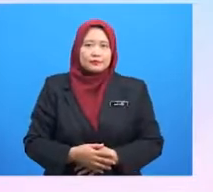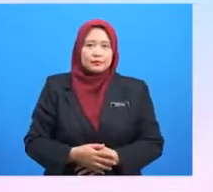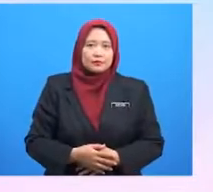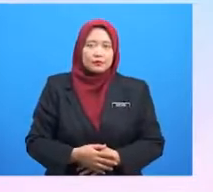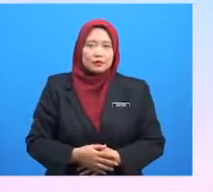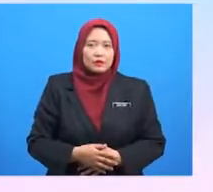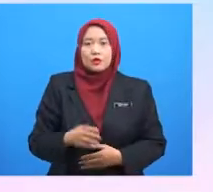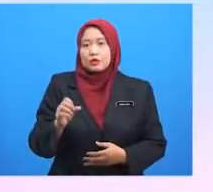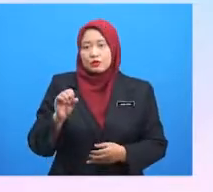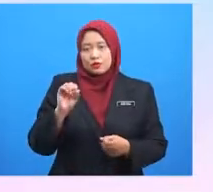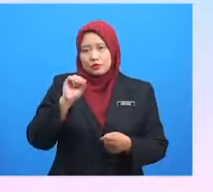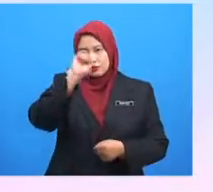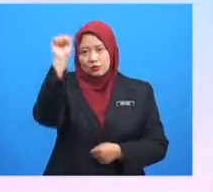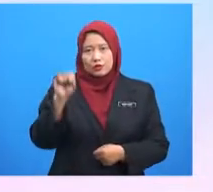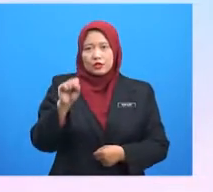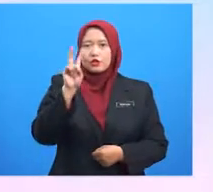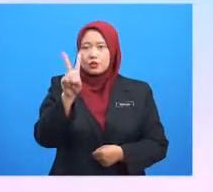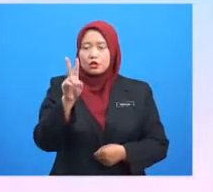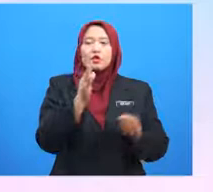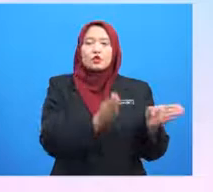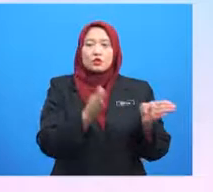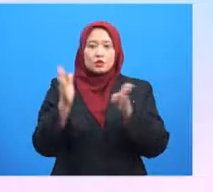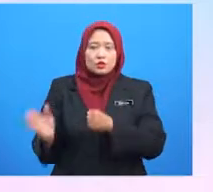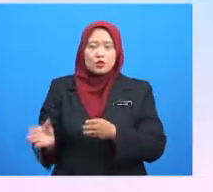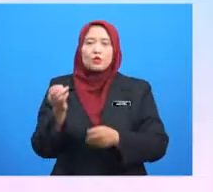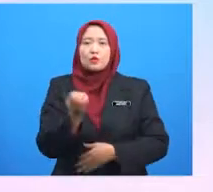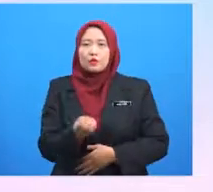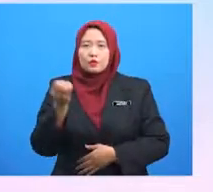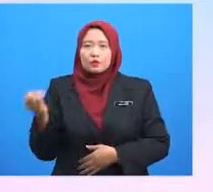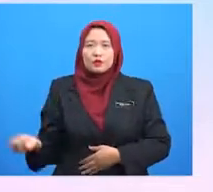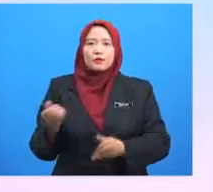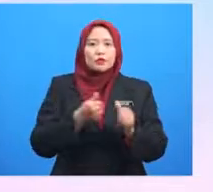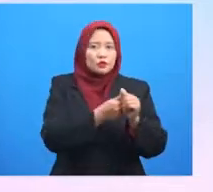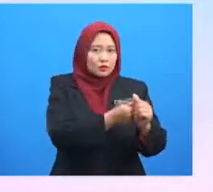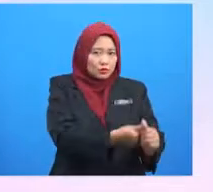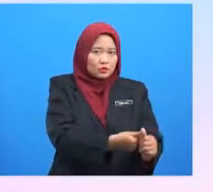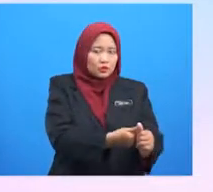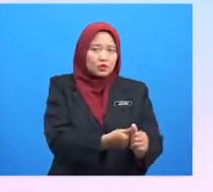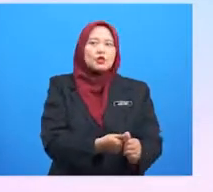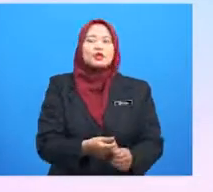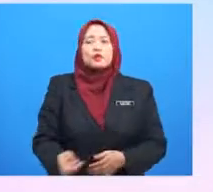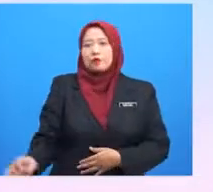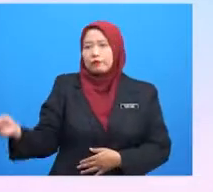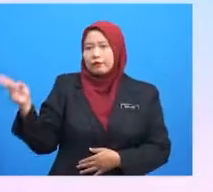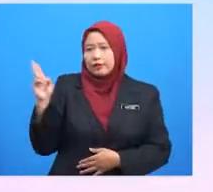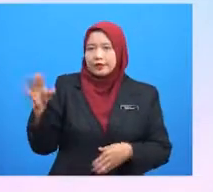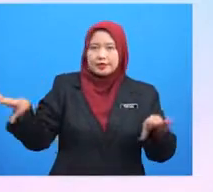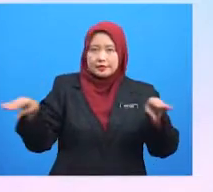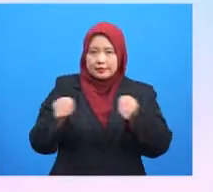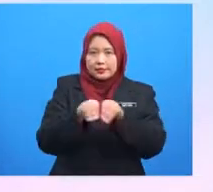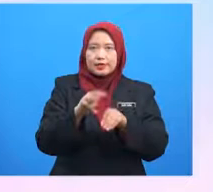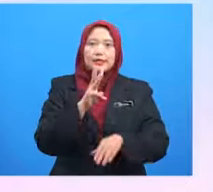Dan soalan kedua, susun objek-objek yang berikut berdasarkan keupayaan menyerap